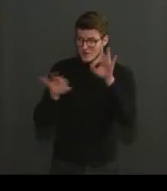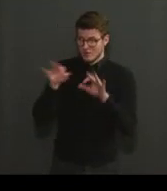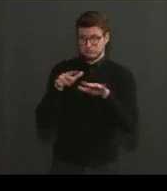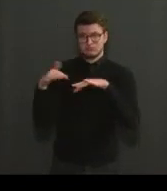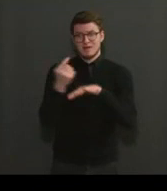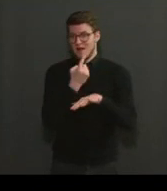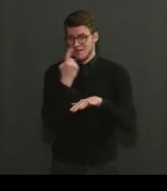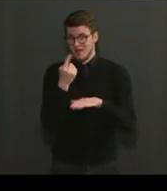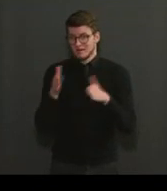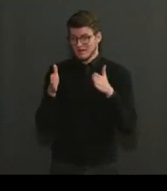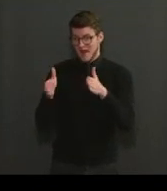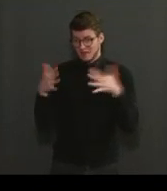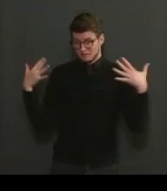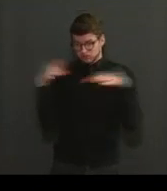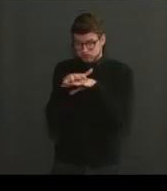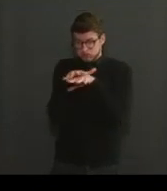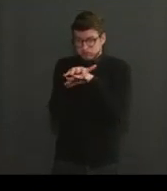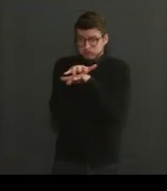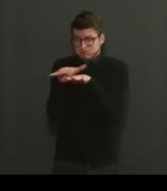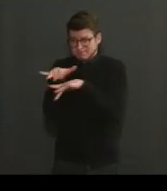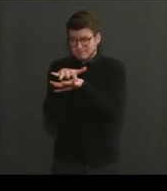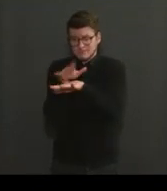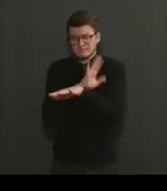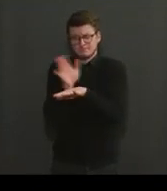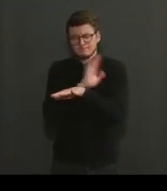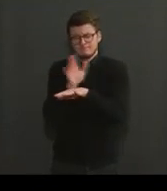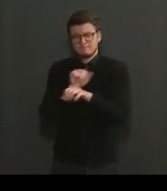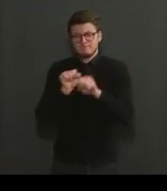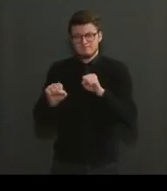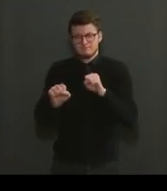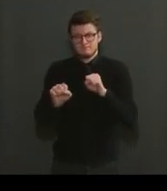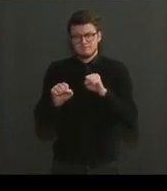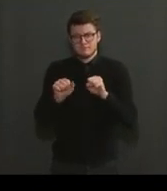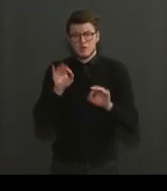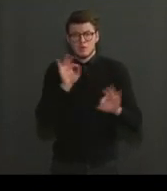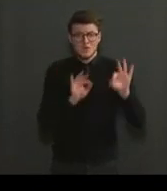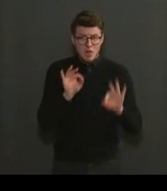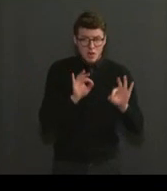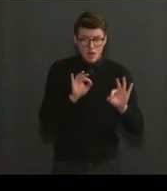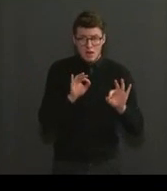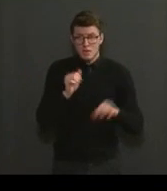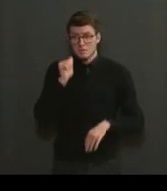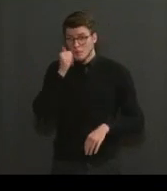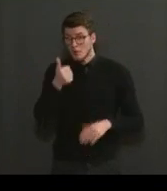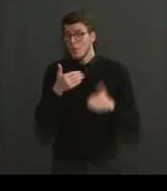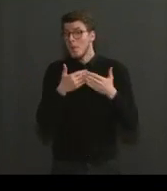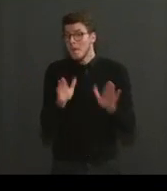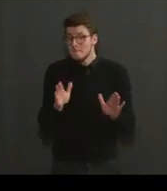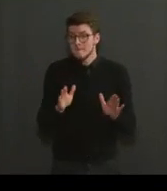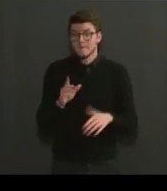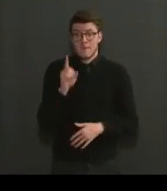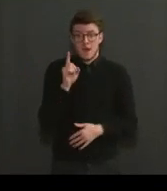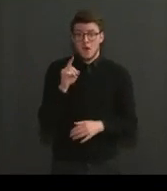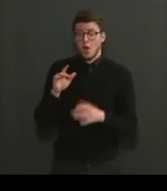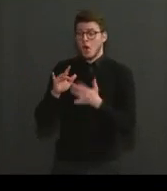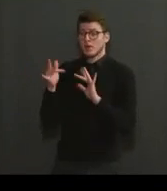absoluut vermijden. Ondanks het feit dat de winkels open zijn vanaf morgen, is online shoppen dan ook nog steeds een